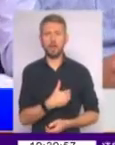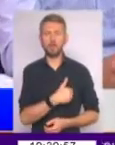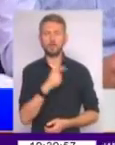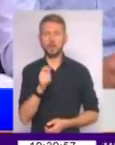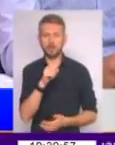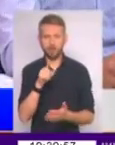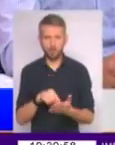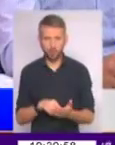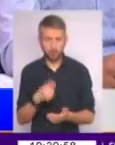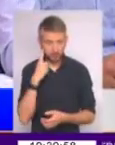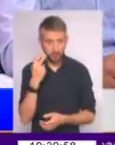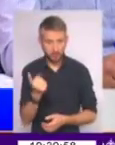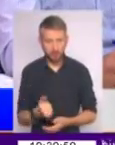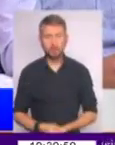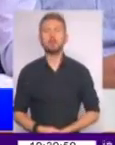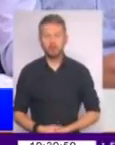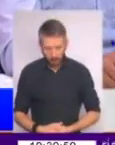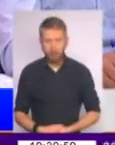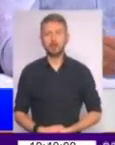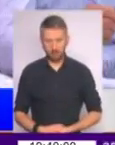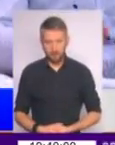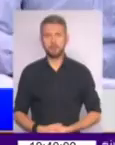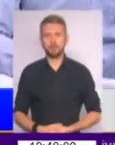задати вопрос. Слышно, да? Так, так, говоріть.